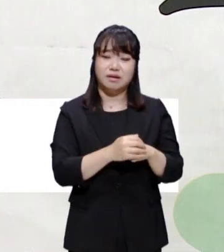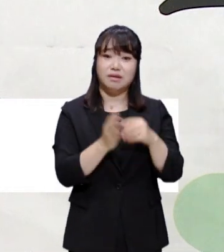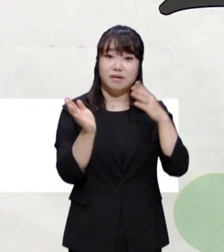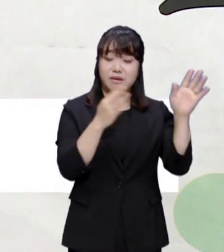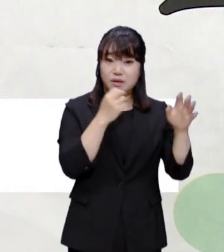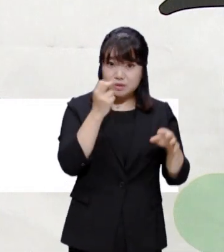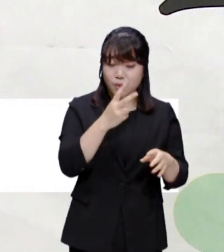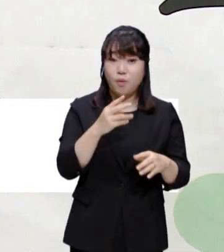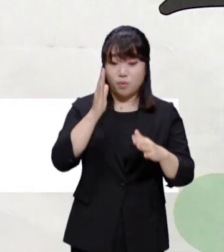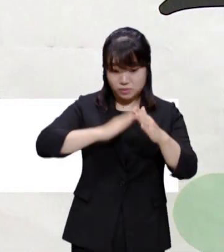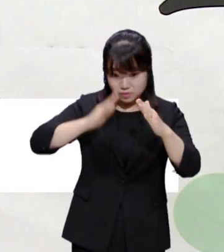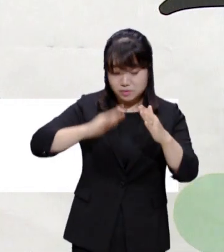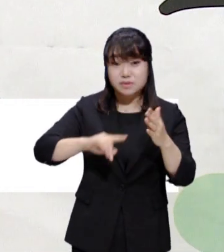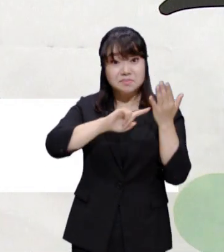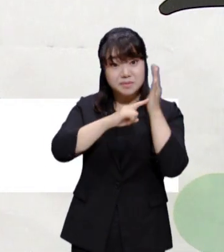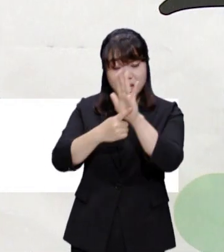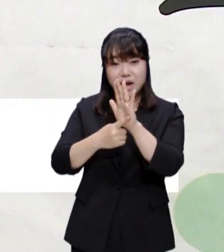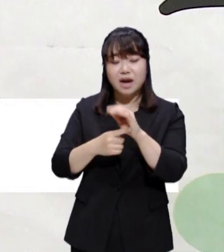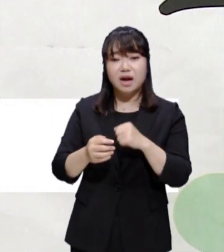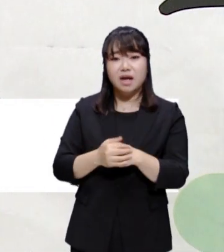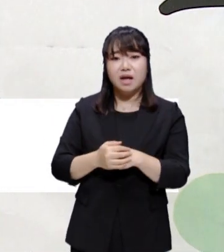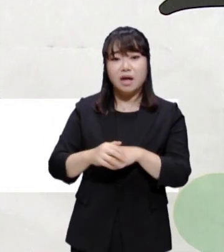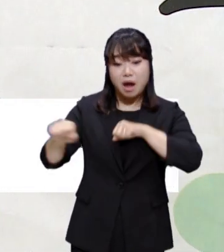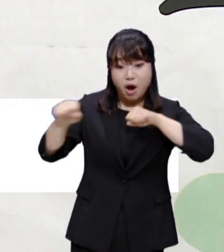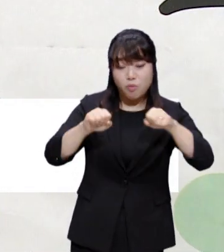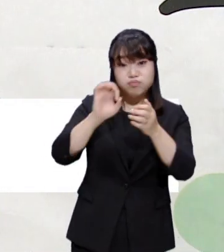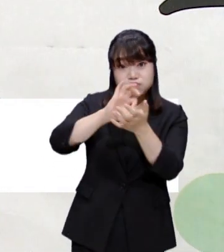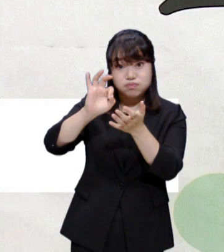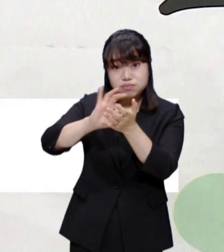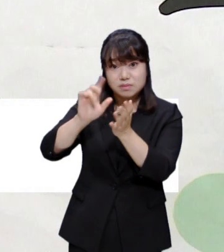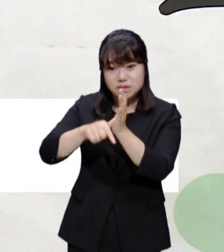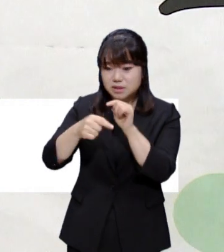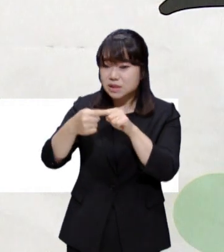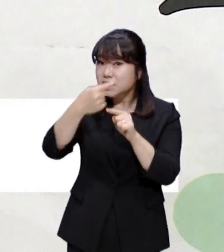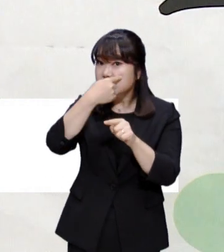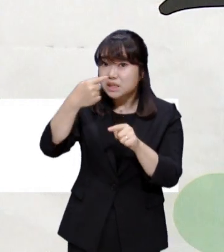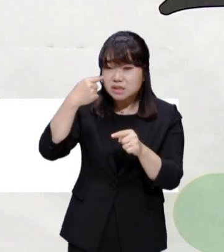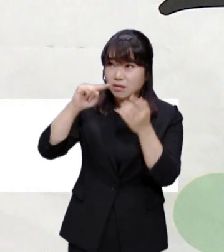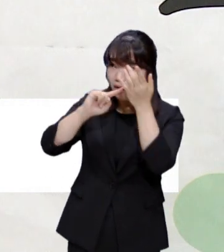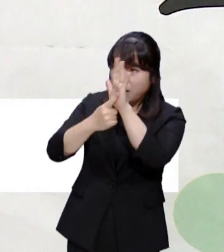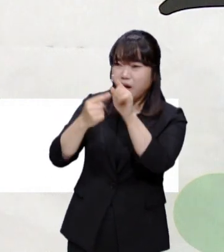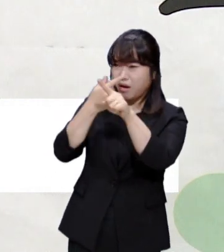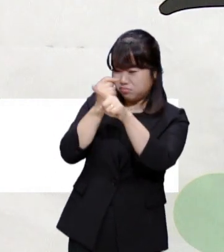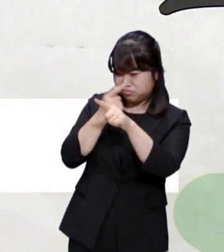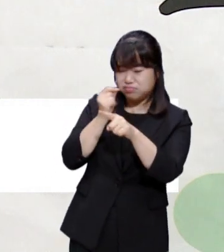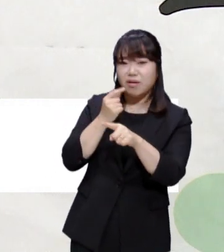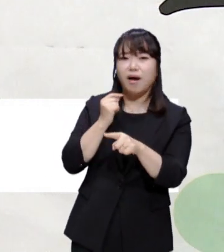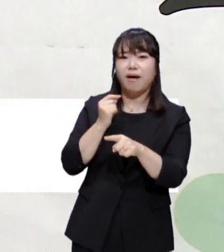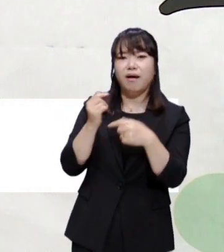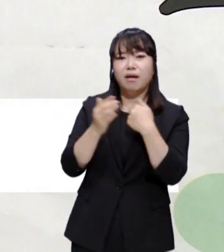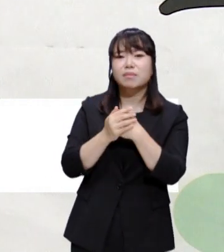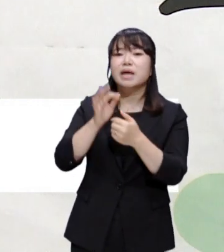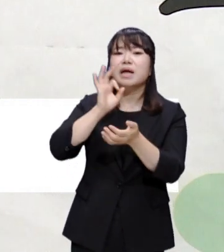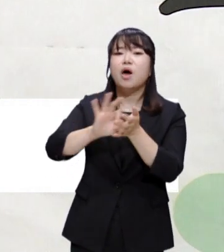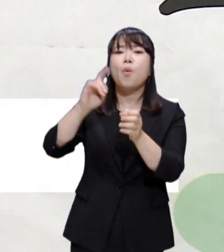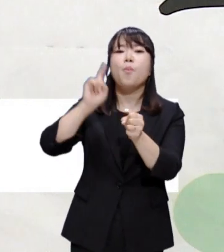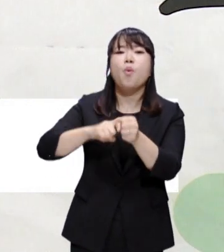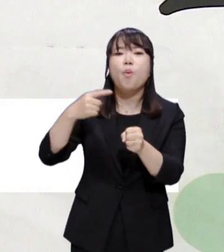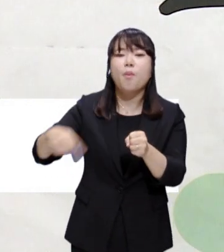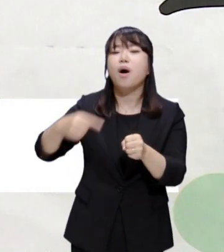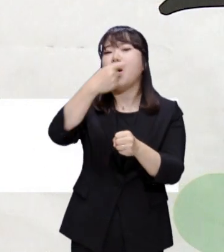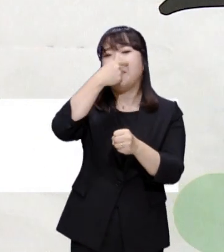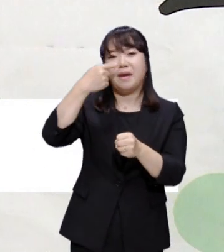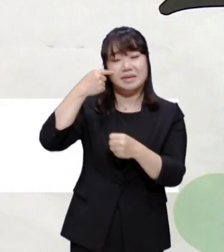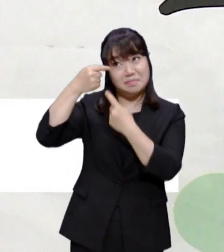이제 공개되어 있는 업무 추진비 또한 이제 정보들이 너무 부족하기 때문에 시민들이 실제 이것이 어떻게 사용됐는지 확인할 수